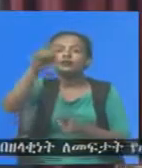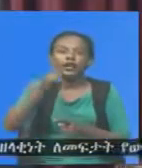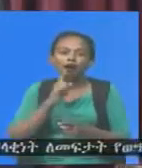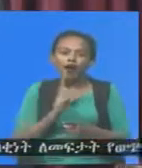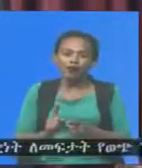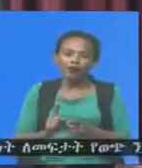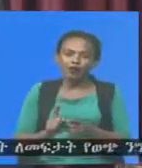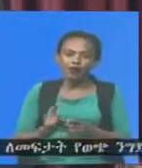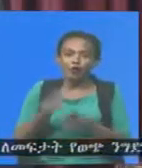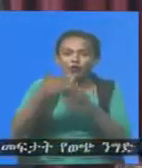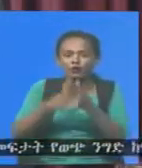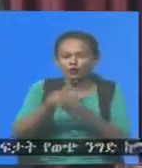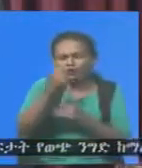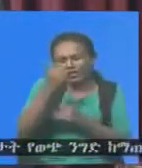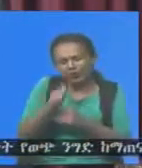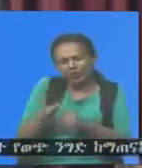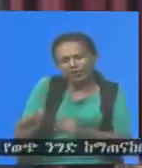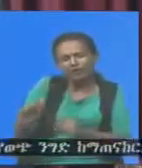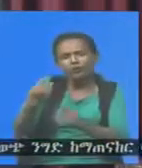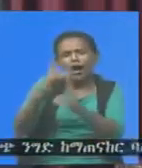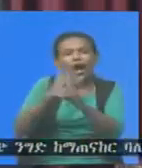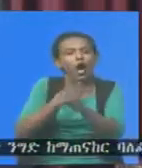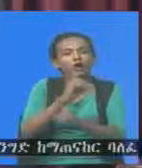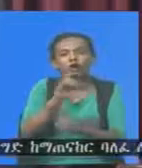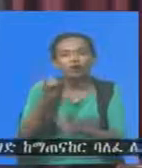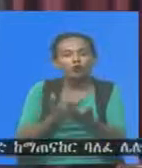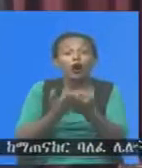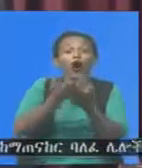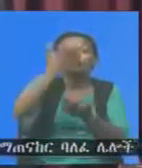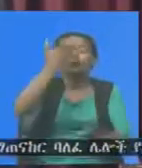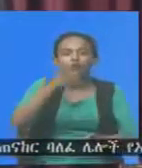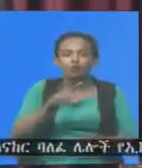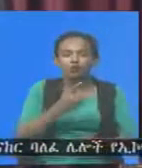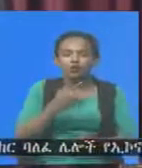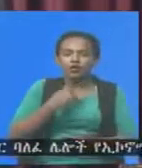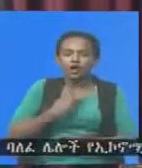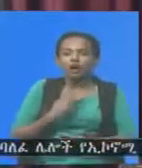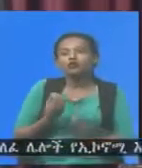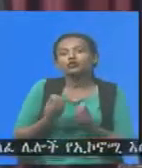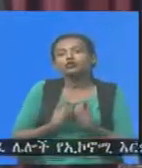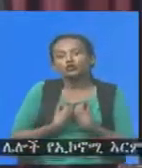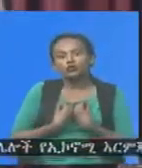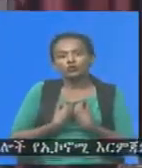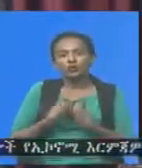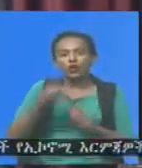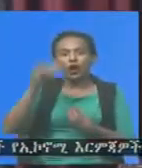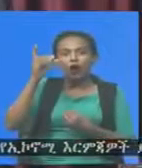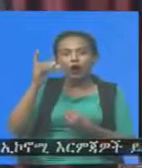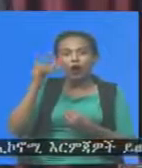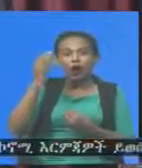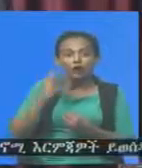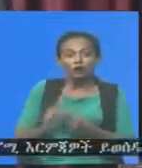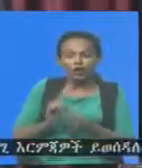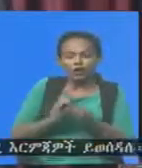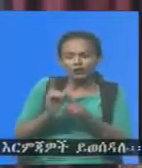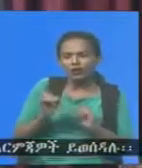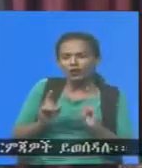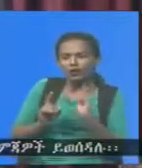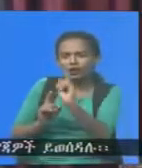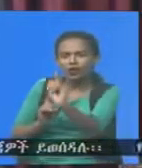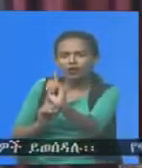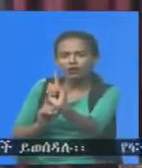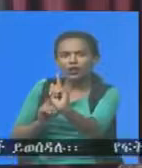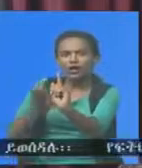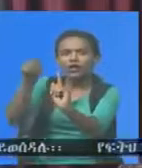ሳውዲ ወደባቸውን ለማንም አያከራዩም ሀብታሞች ስለሆኑ እኛ ወደብ ስጡን ካዋሳ ቀጥታ በርን እናንተ ጋር እናርፍና ከናንተ